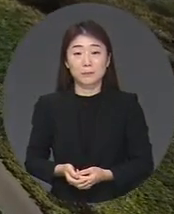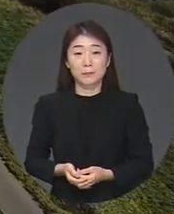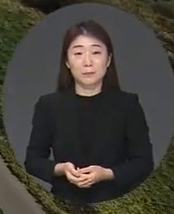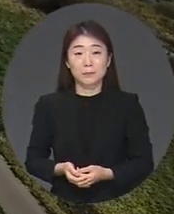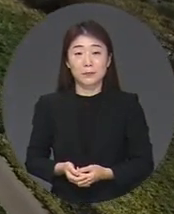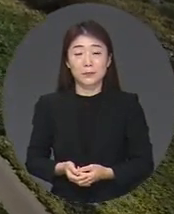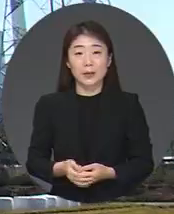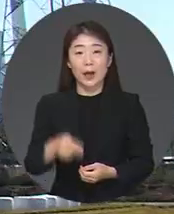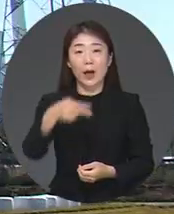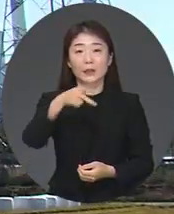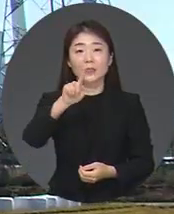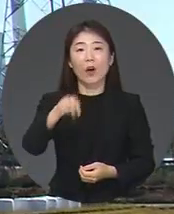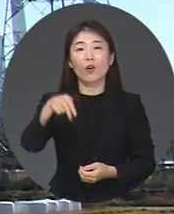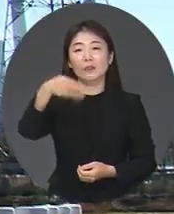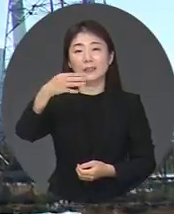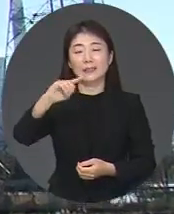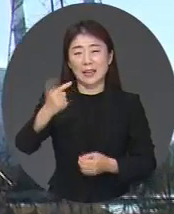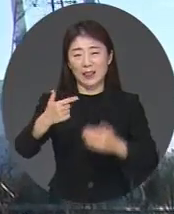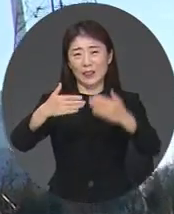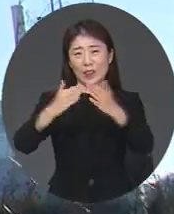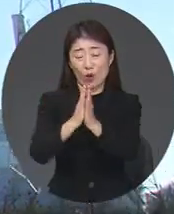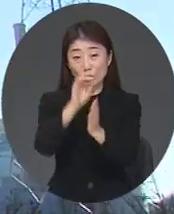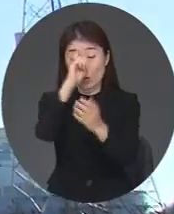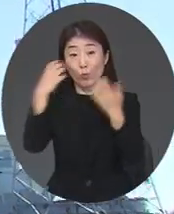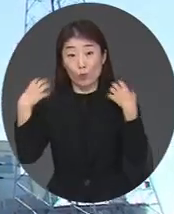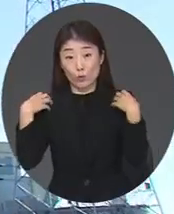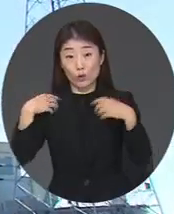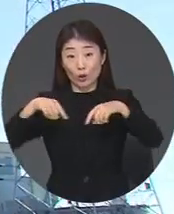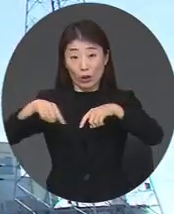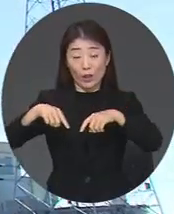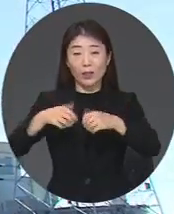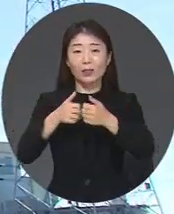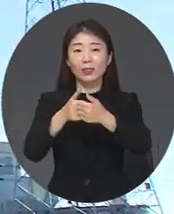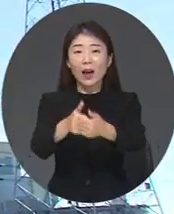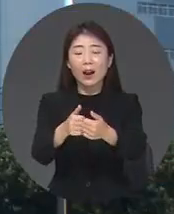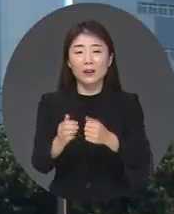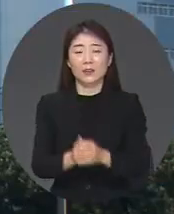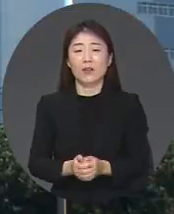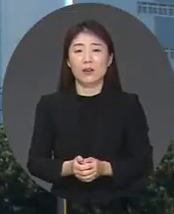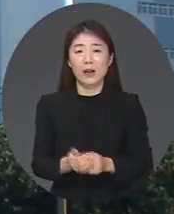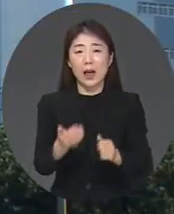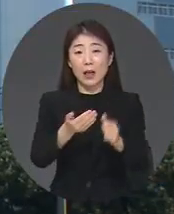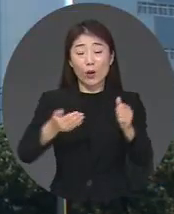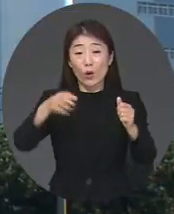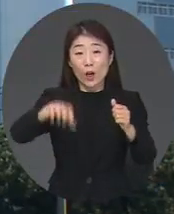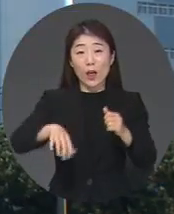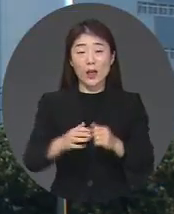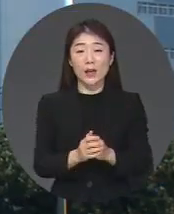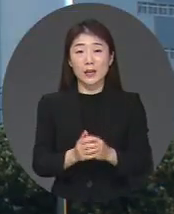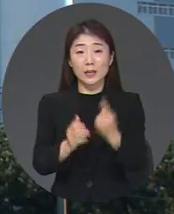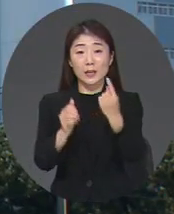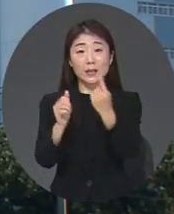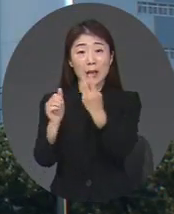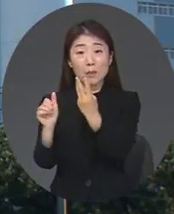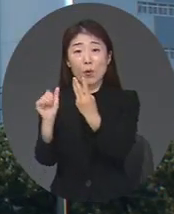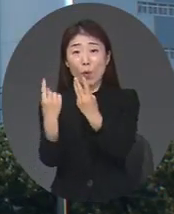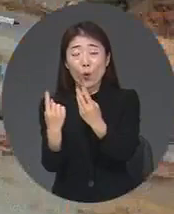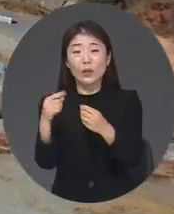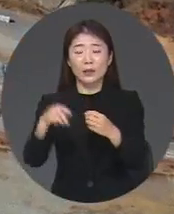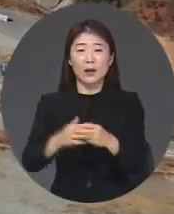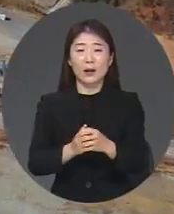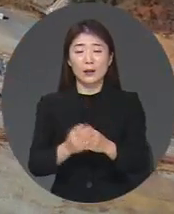정부의 탈석탄 정책에 따라 하동빛 드림본부의 석탄화력 1호기부터 6호기는 2031년까지 단계적으로